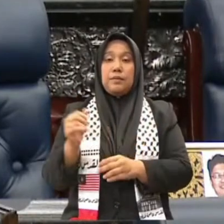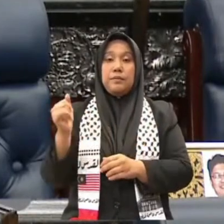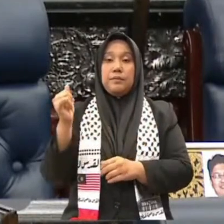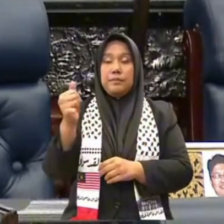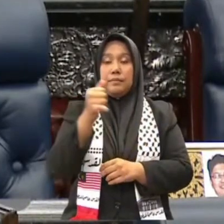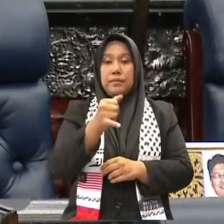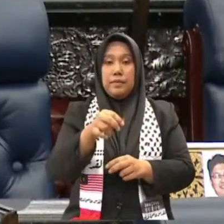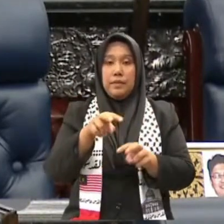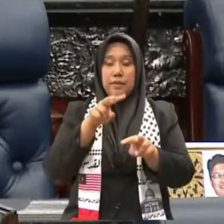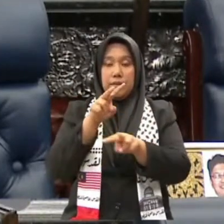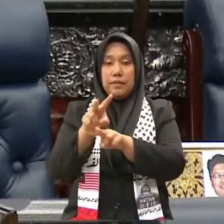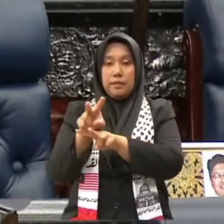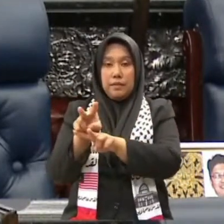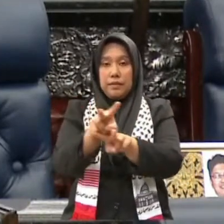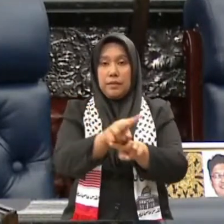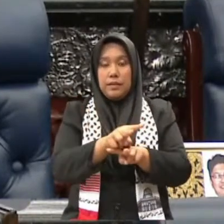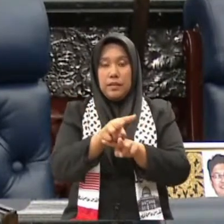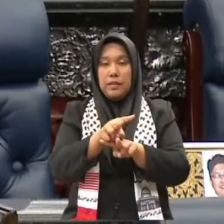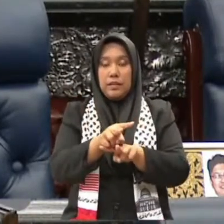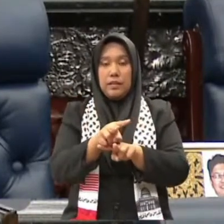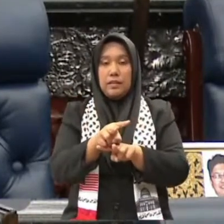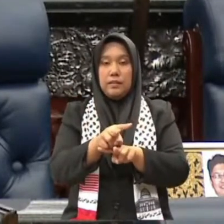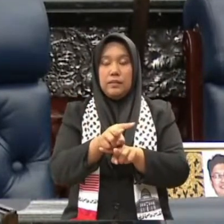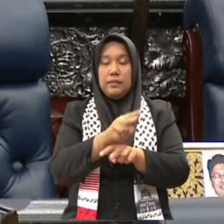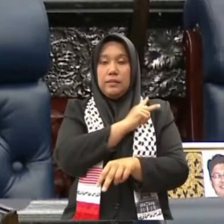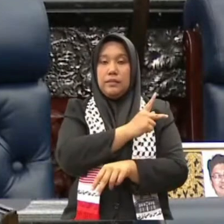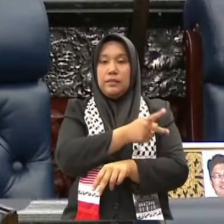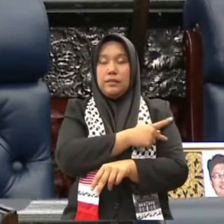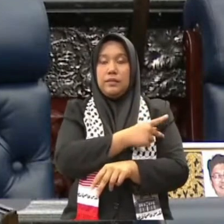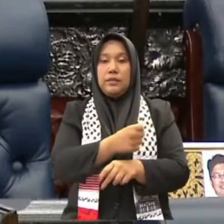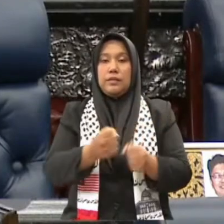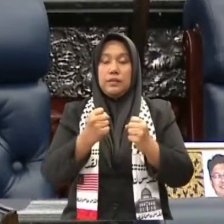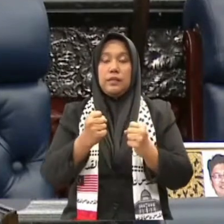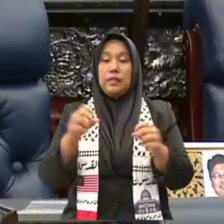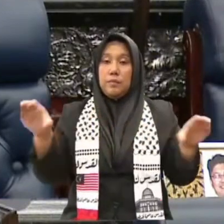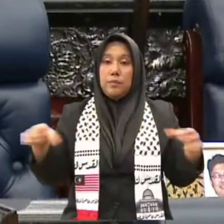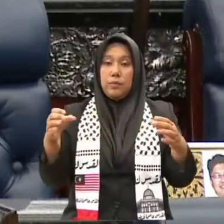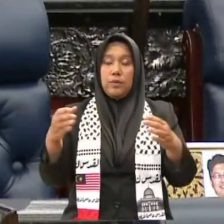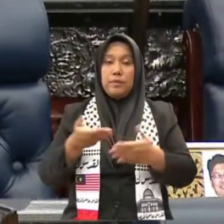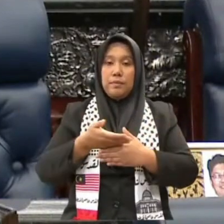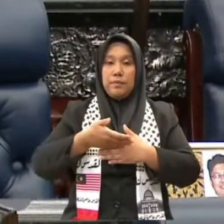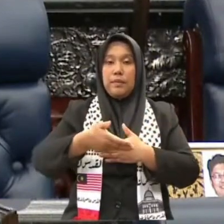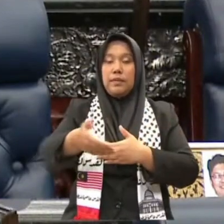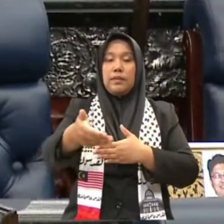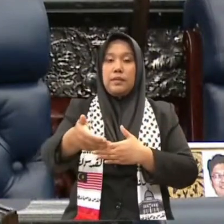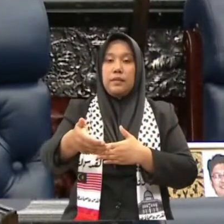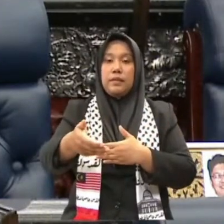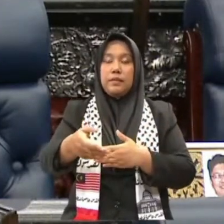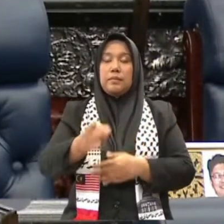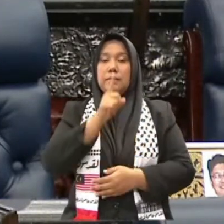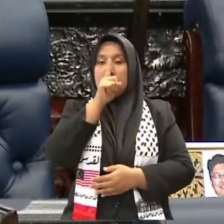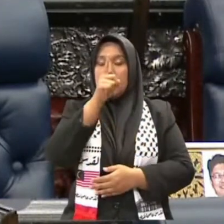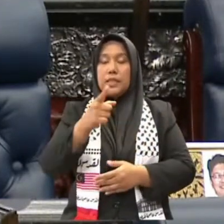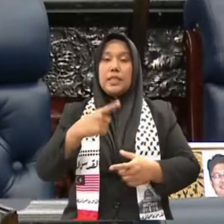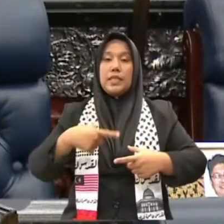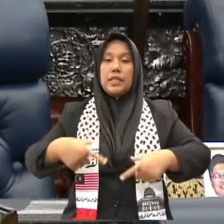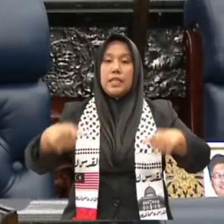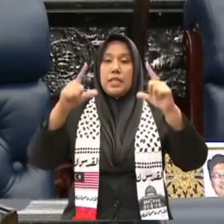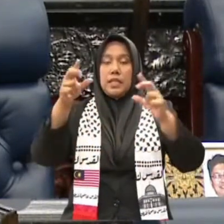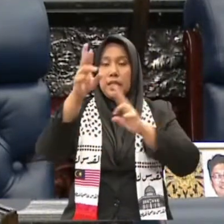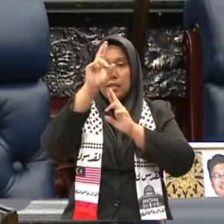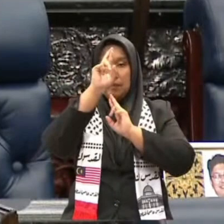dan penguatkuasaan yang dilaksanakan secara berterusan untuk memastikan kedaulatan,